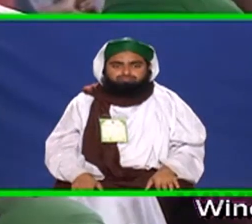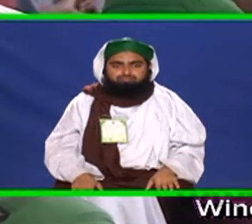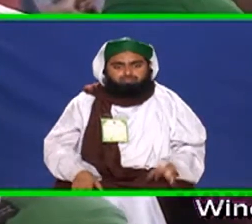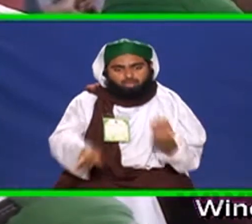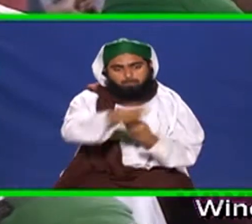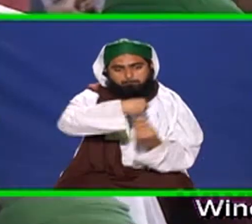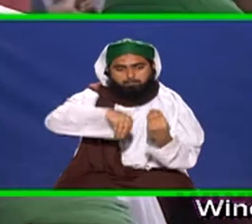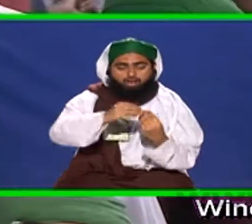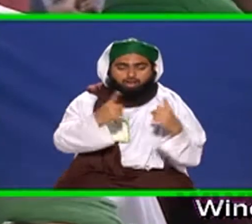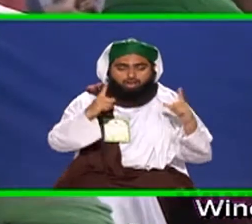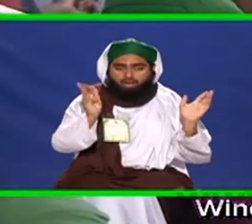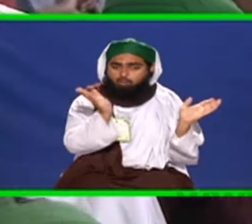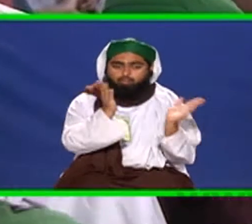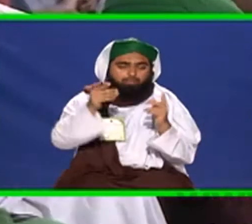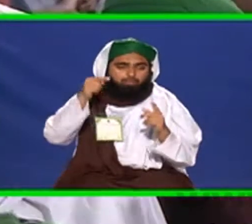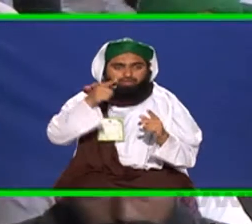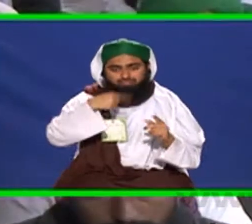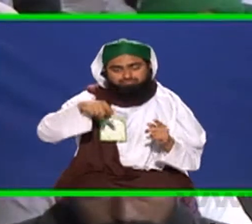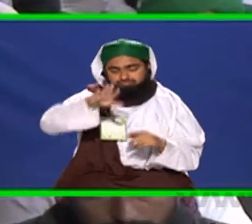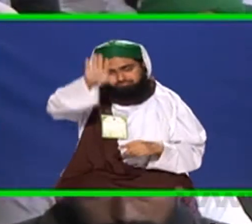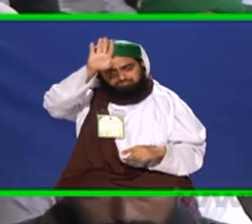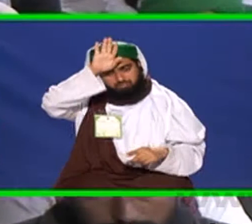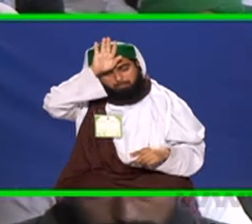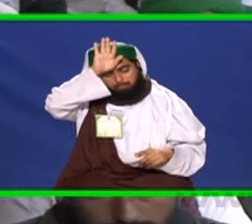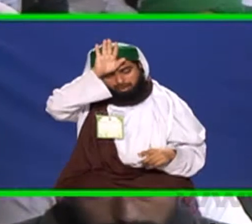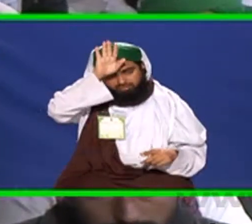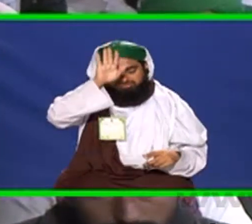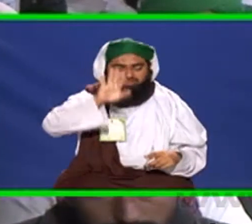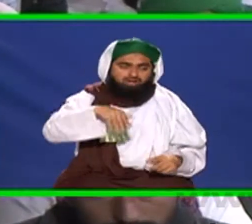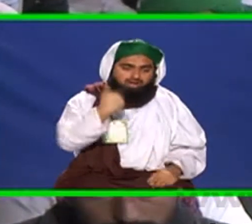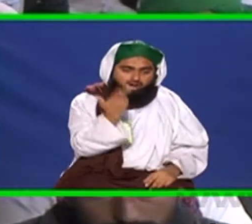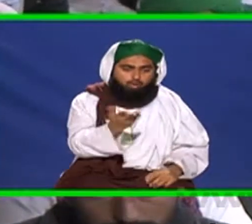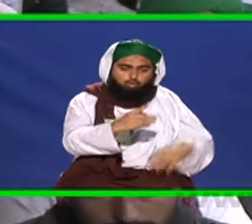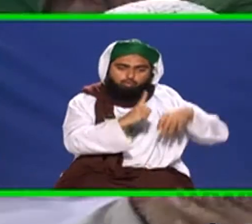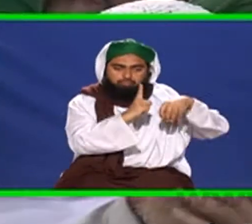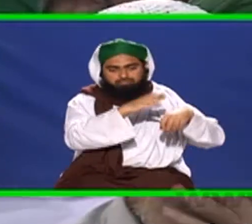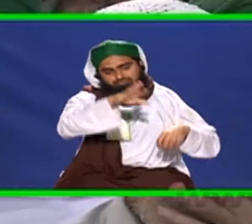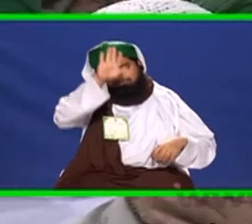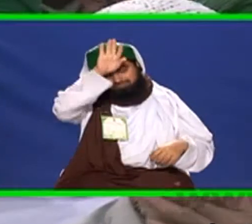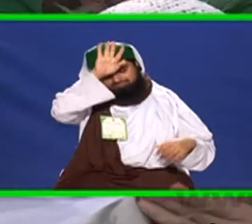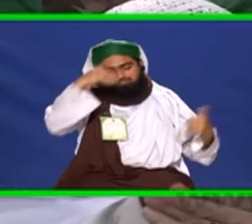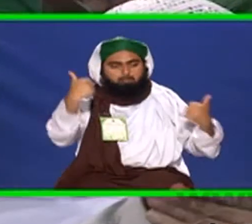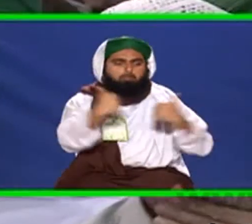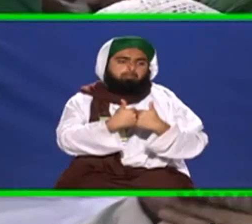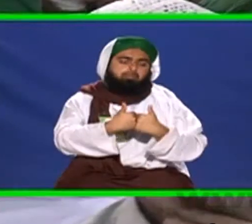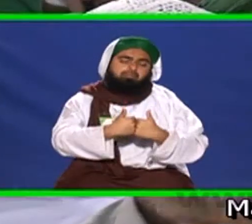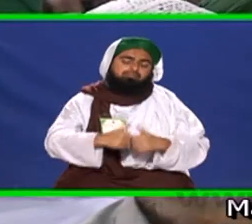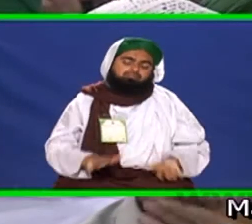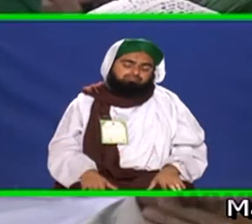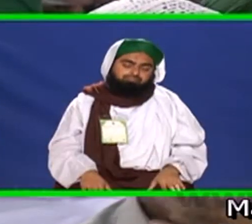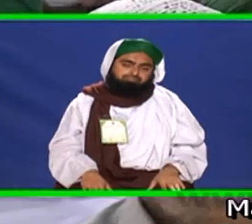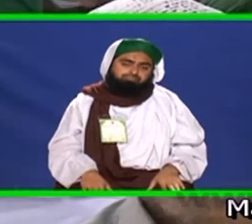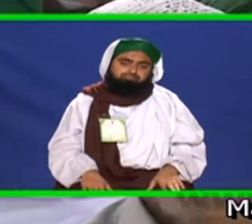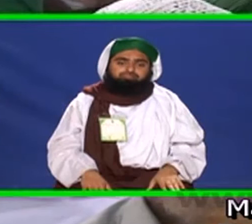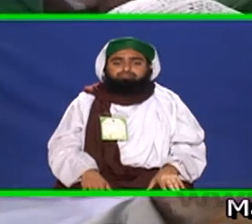کو دیکھا اس مکے کی ہوا نے. تو ہمارے لیے مکہ بھی سر کا تاج کہ مدینہ بھی سر کا تاج. اب